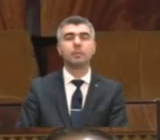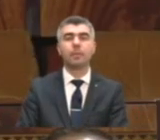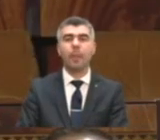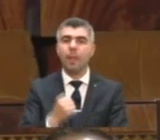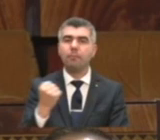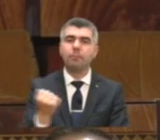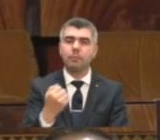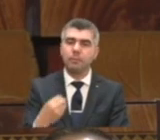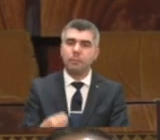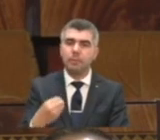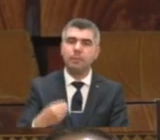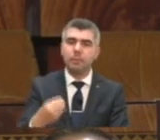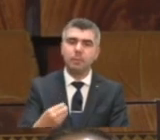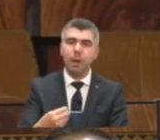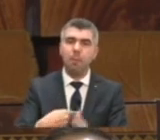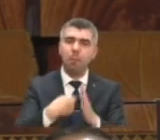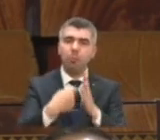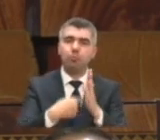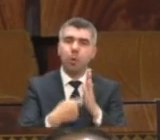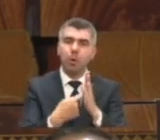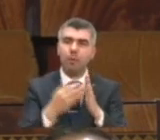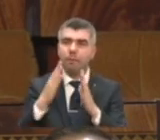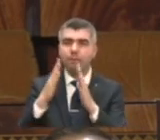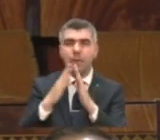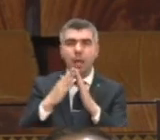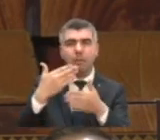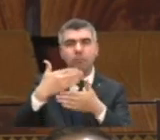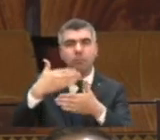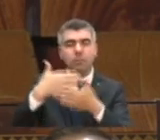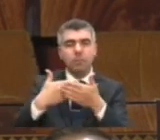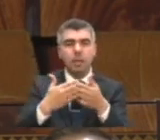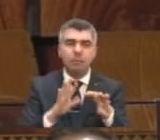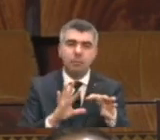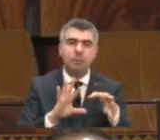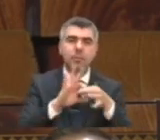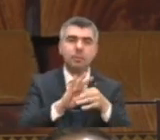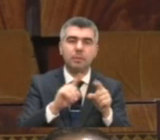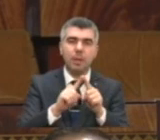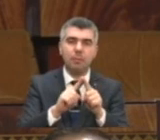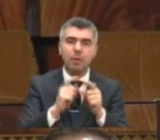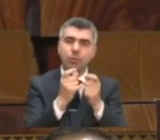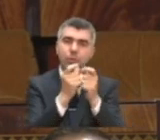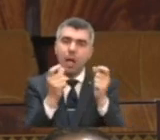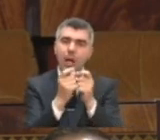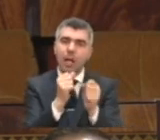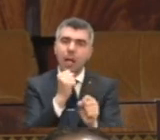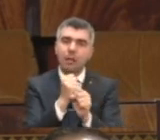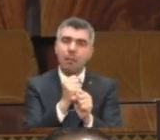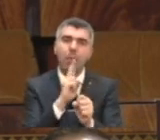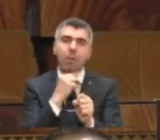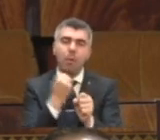تعثر مجموعة من المشاريع السكنية التي تدخل في إطار شراكة بين مجموعة العمران والجماعة